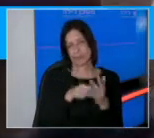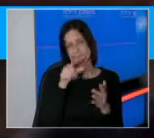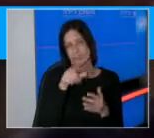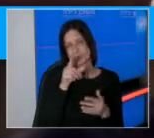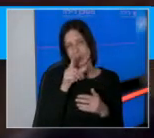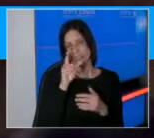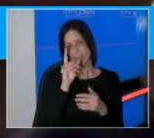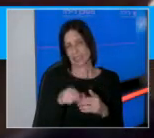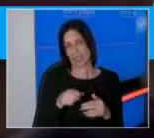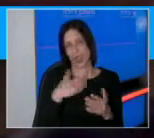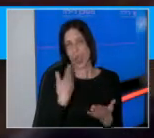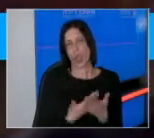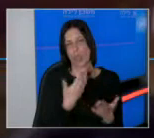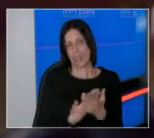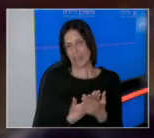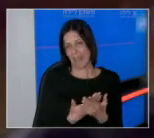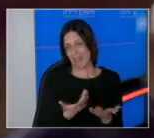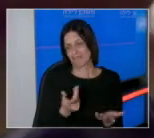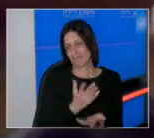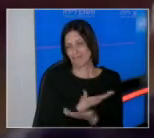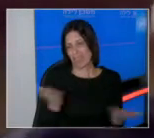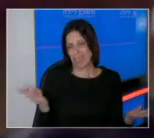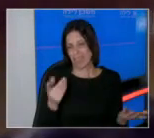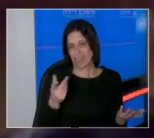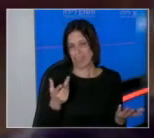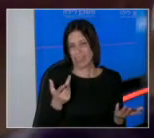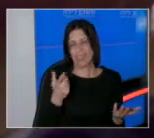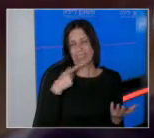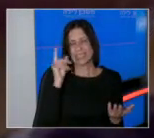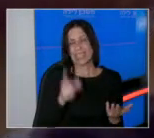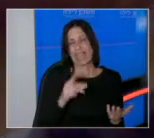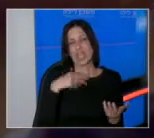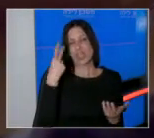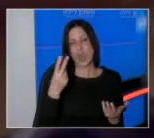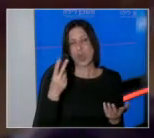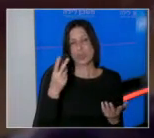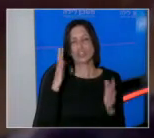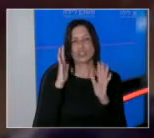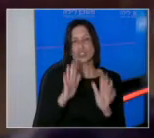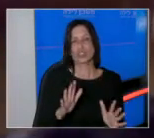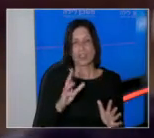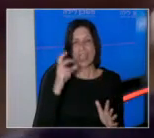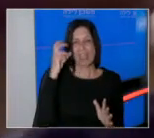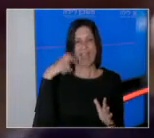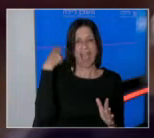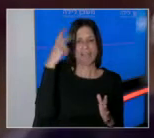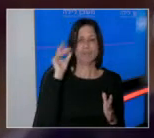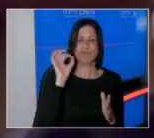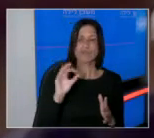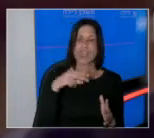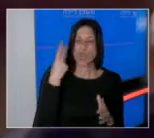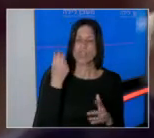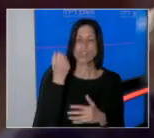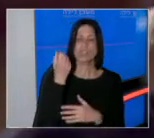ש, סליחה על הביטוי, אין לך אחות, אתה צריך להיות שונא ערבים בשביל להיות ציוני טוב. ומאחר ואני